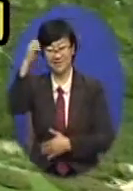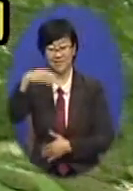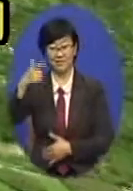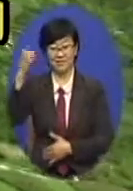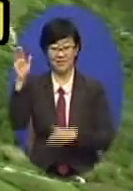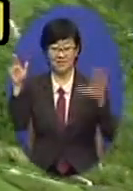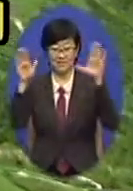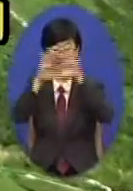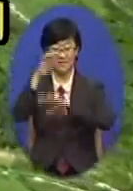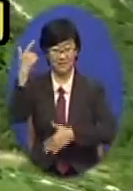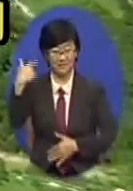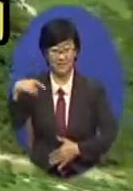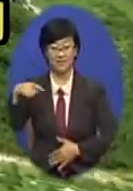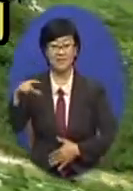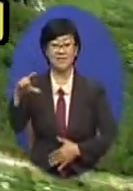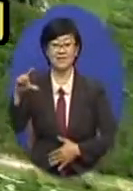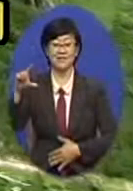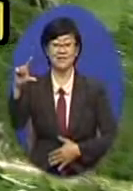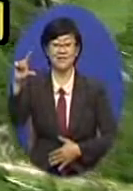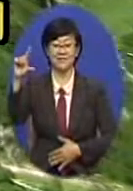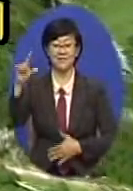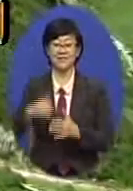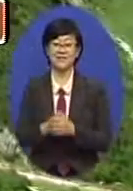하얗게 밤을 새우네